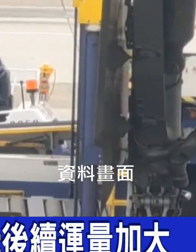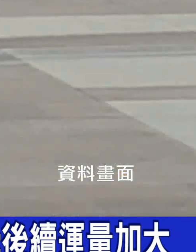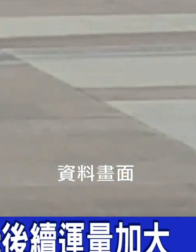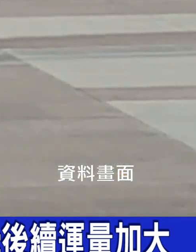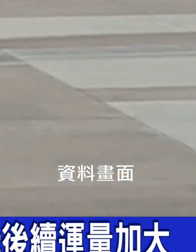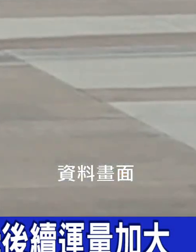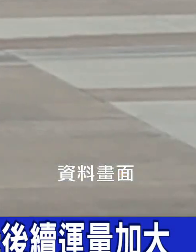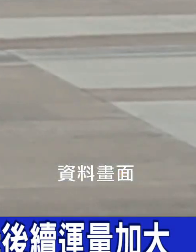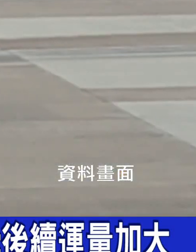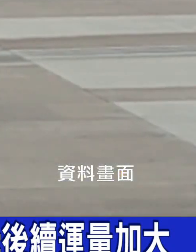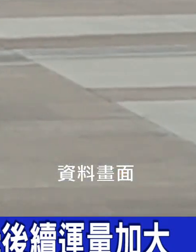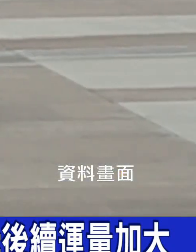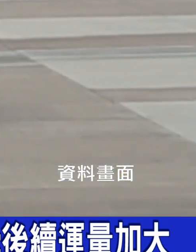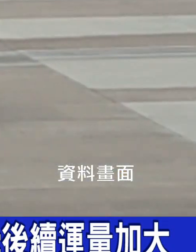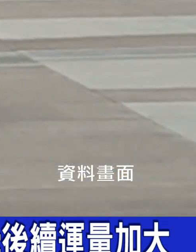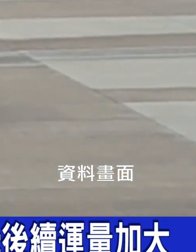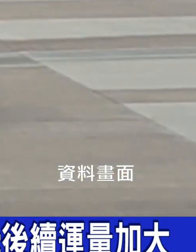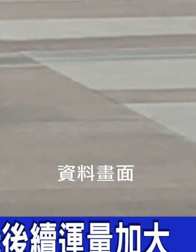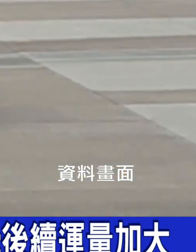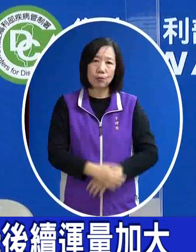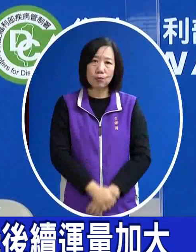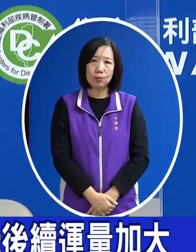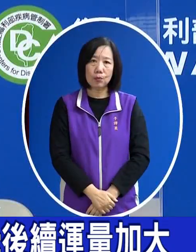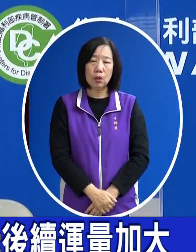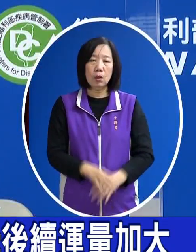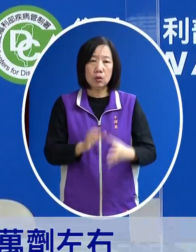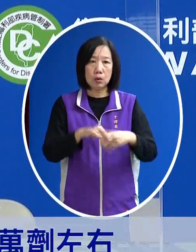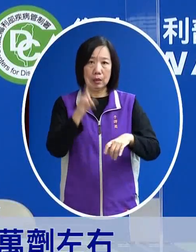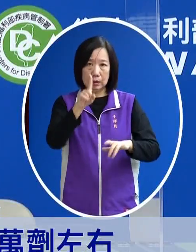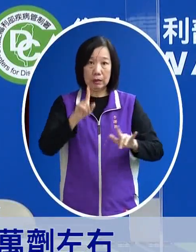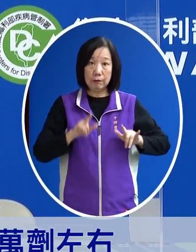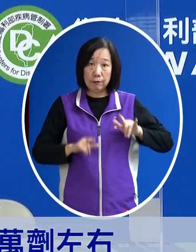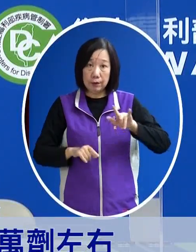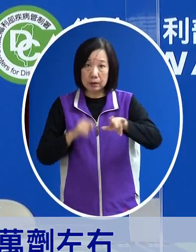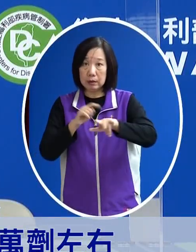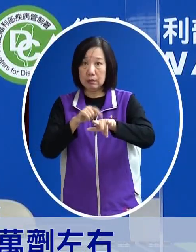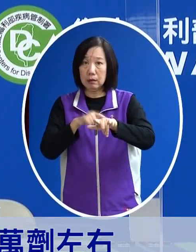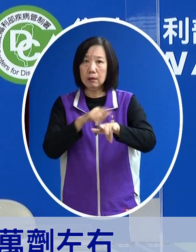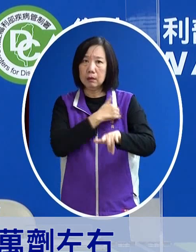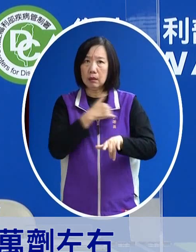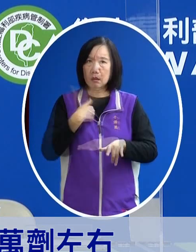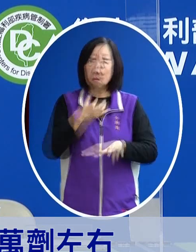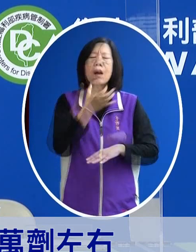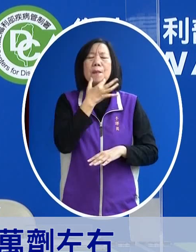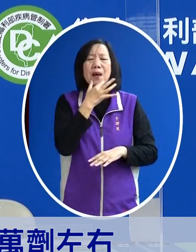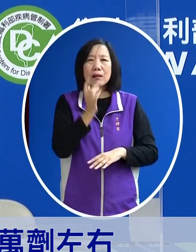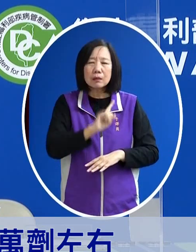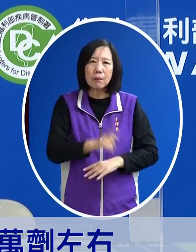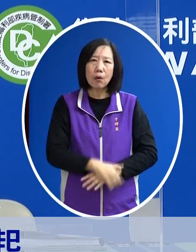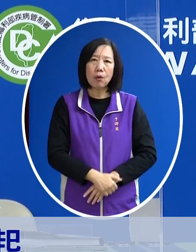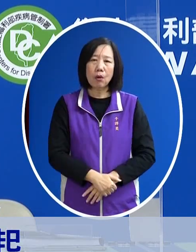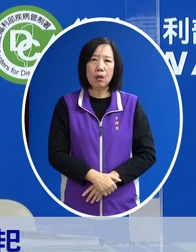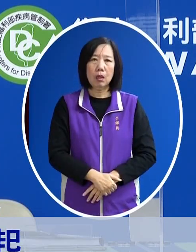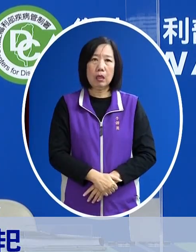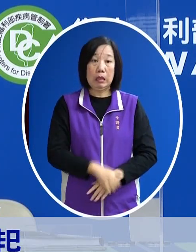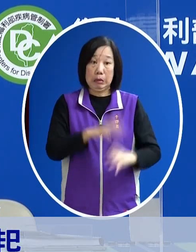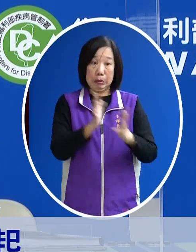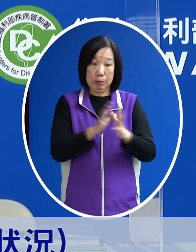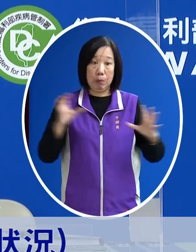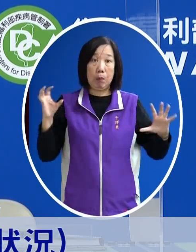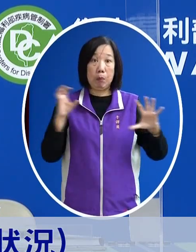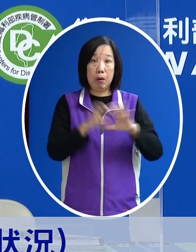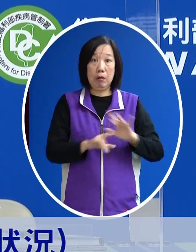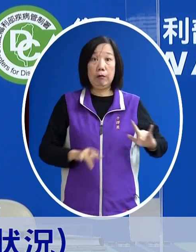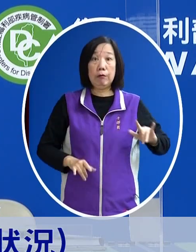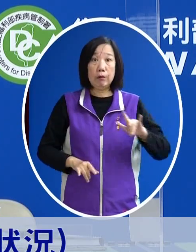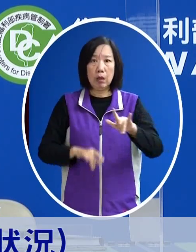成功到货后，后续运量就会逐渐加大。 一台飞机可能可以放个40万剂左右，怕全部都放在一起，那如